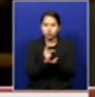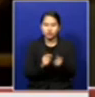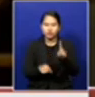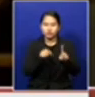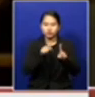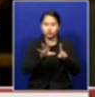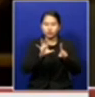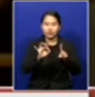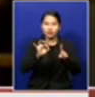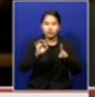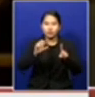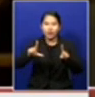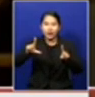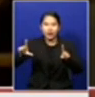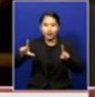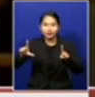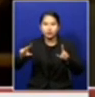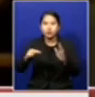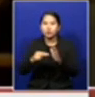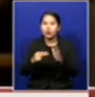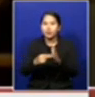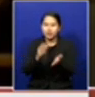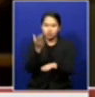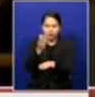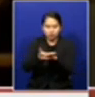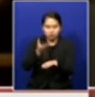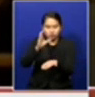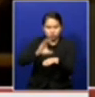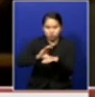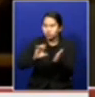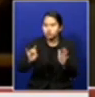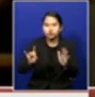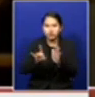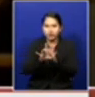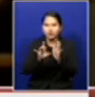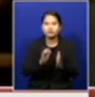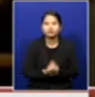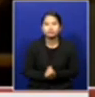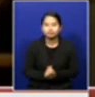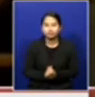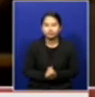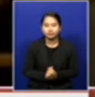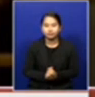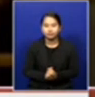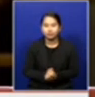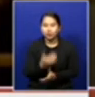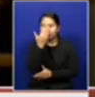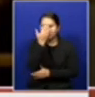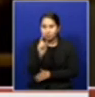ายที่ท่านจะกู้ได้เพราะจะชนเพดานของความเสี่ยง